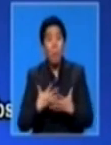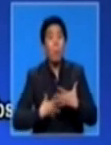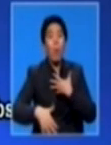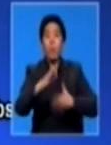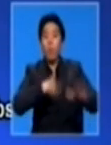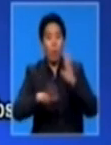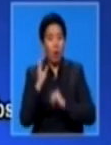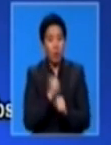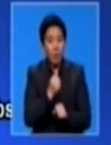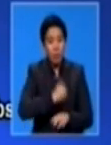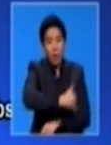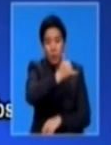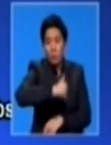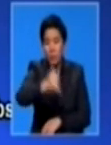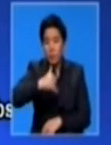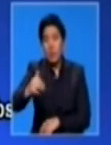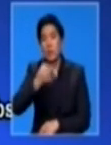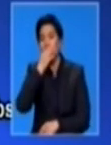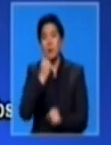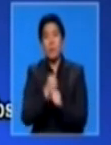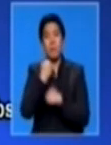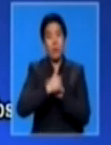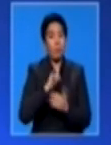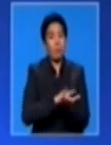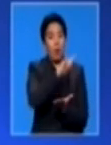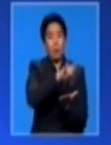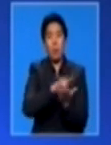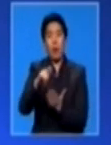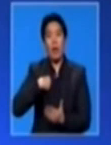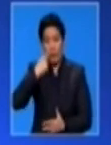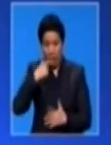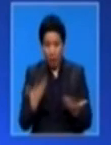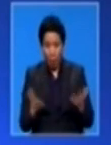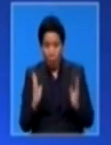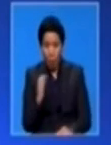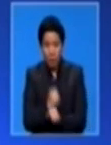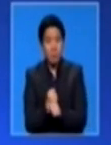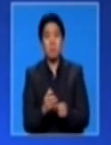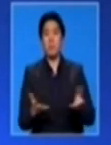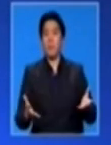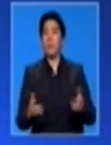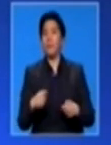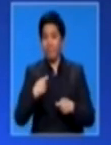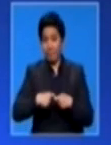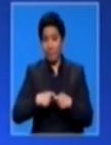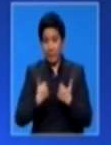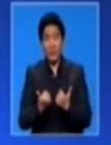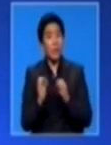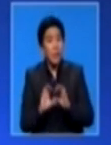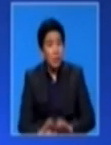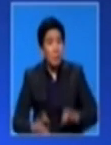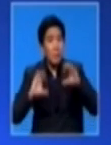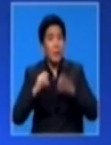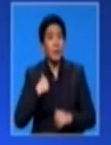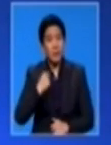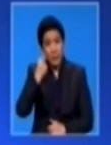ไปหาอาชีพทำงานทำการในต่างประเทศนะบ้านเราก็จะขาดแคลนเข้าไปอีกนะครับรัฐบาลก็ตั้งเป้าที่